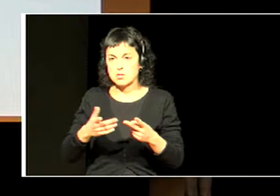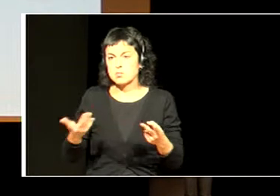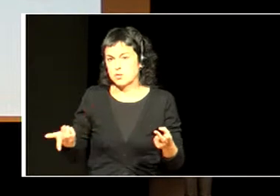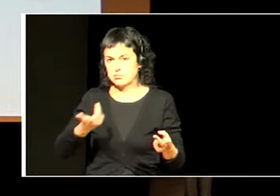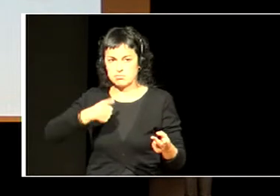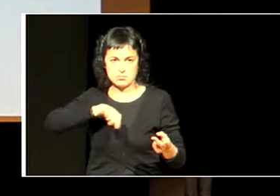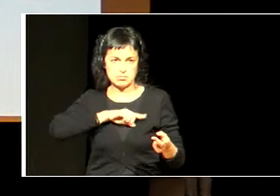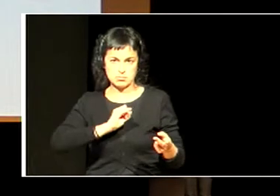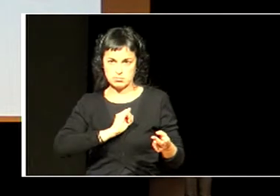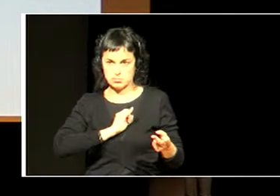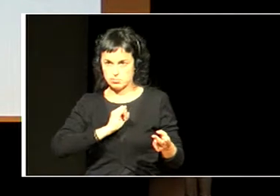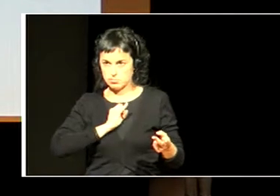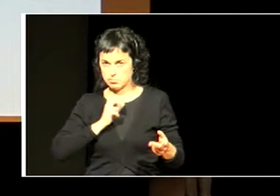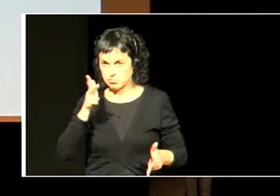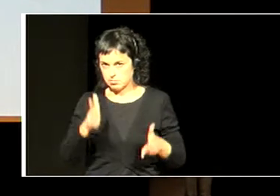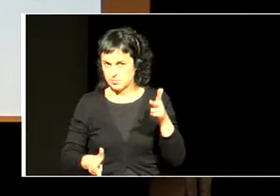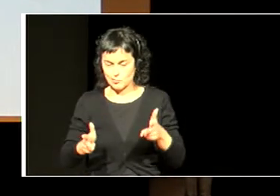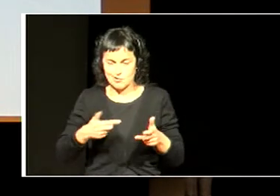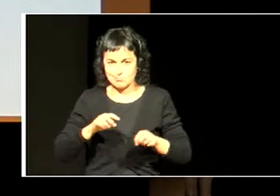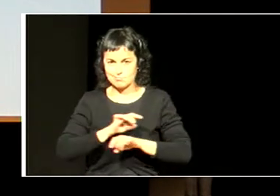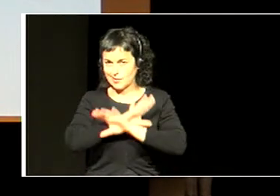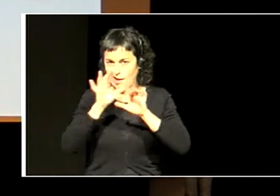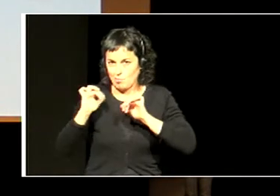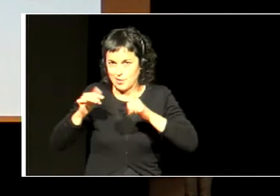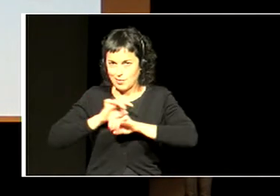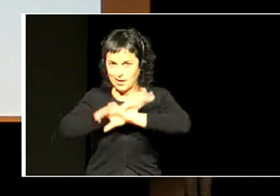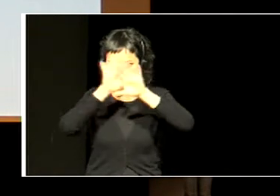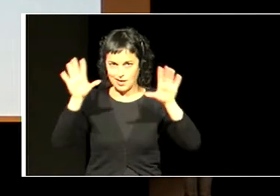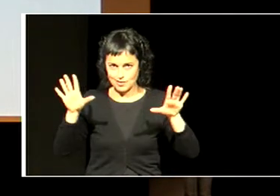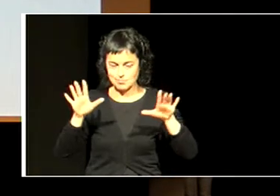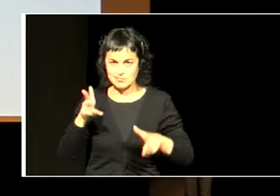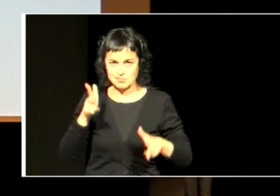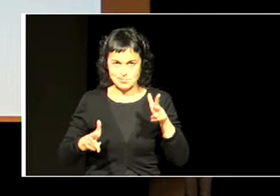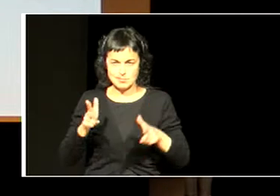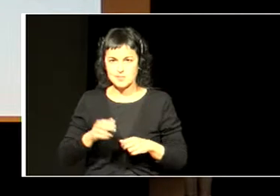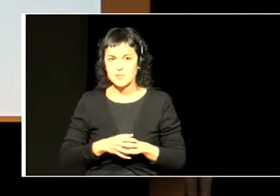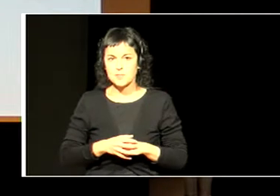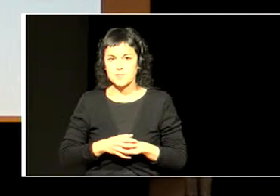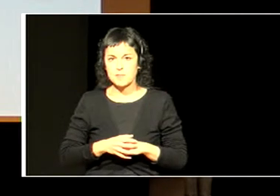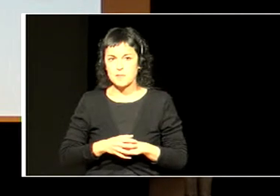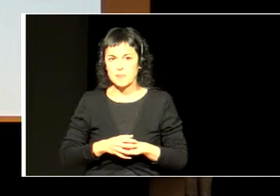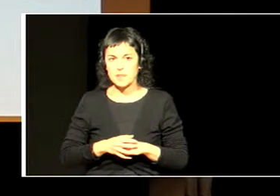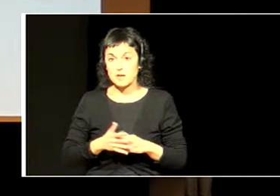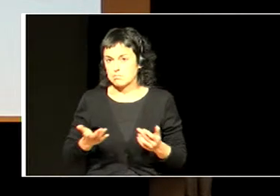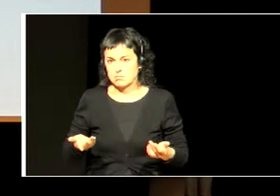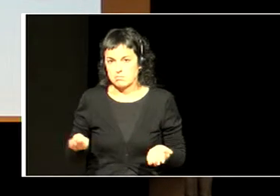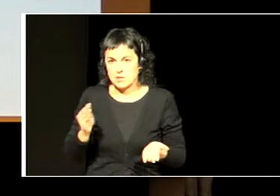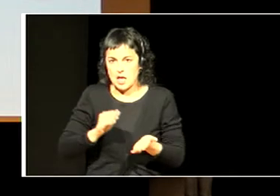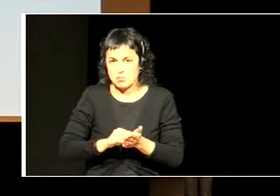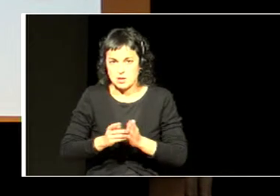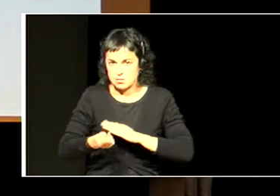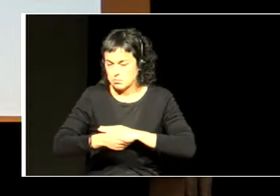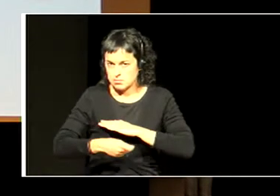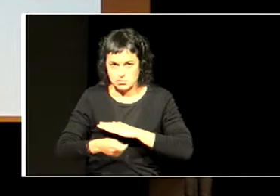nortasuna, euskaltasuna hori argi geneukan hasieratik. Eta Gasteizen gainera beharrezkoa da, egunero,